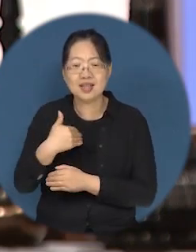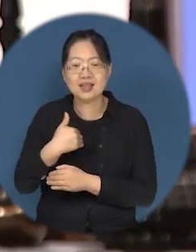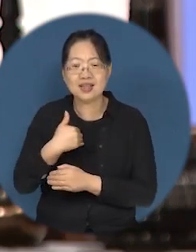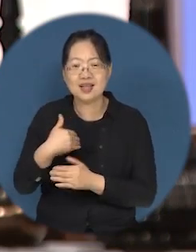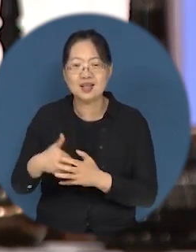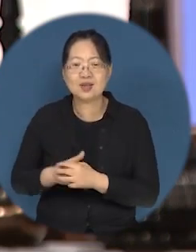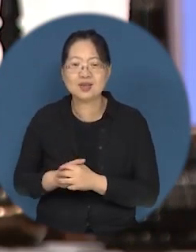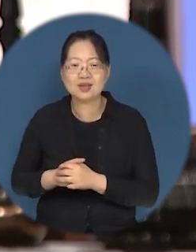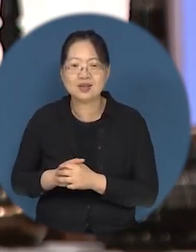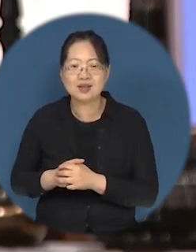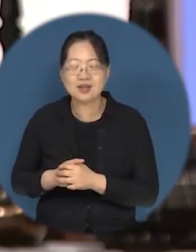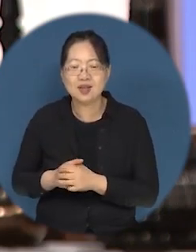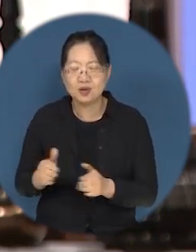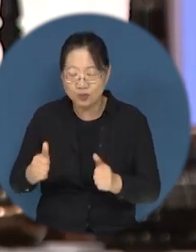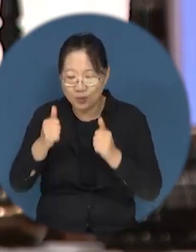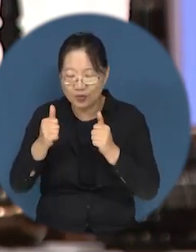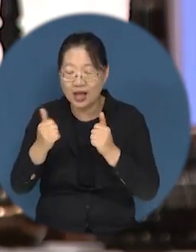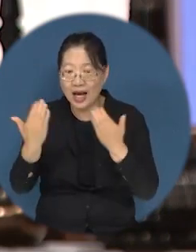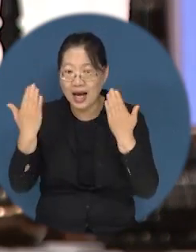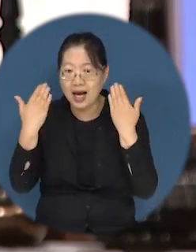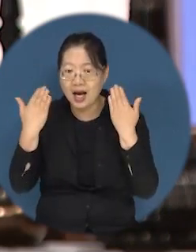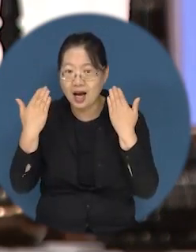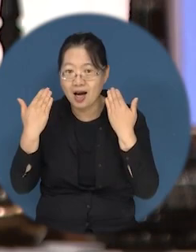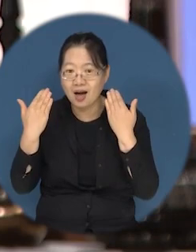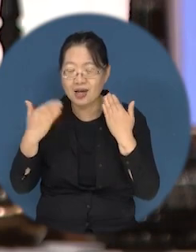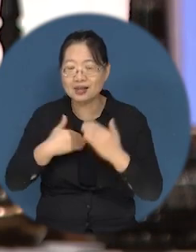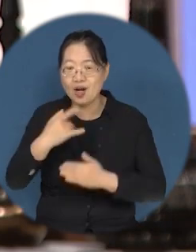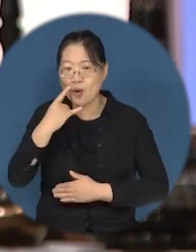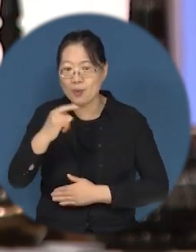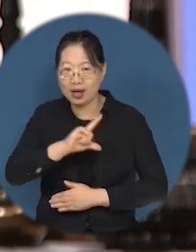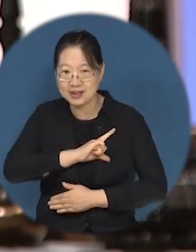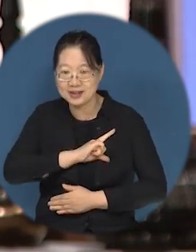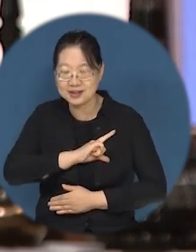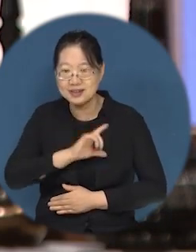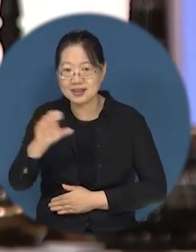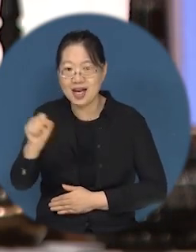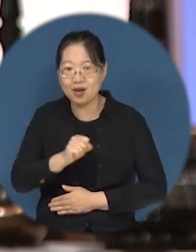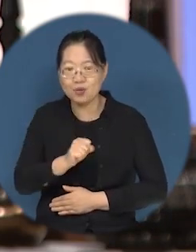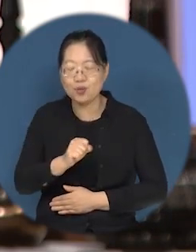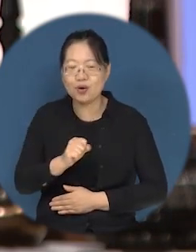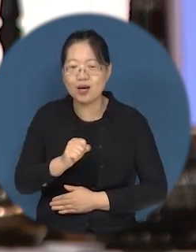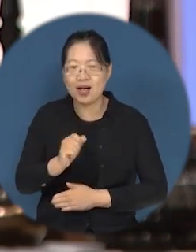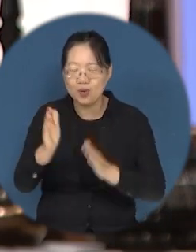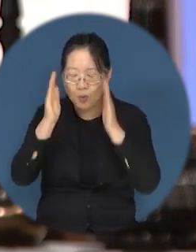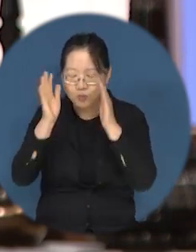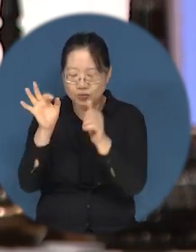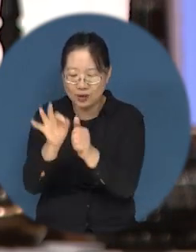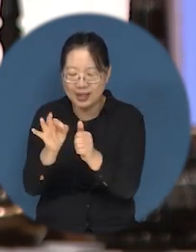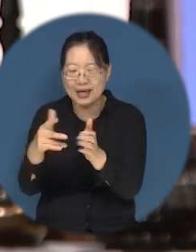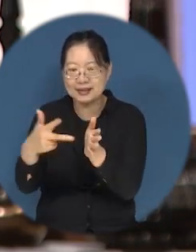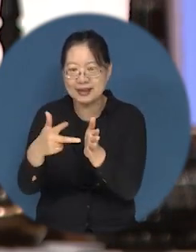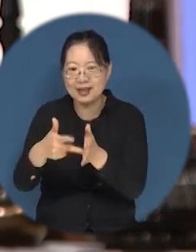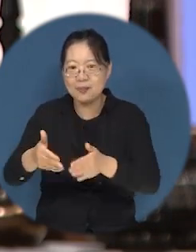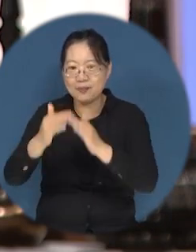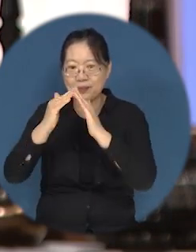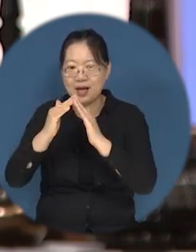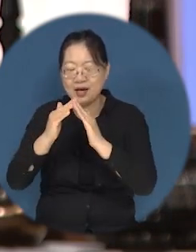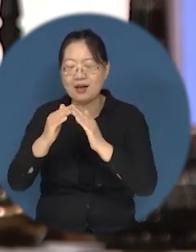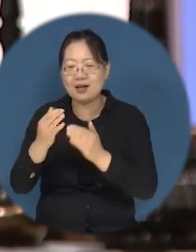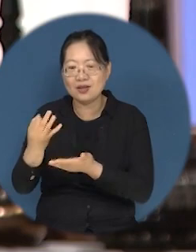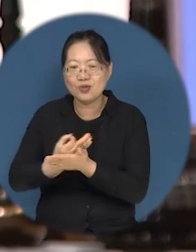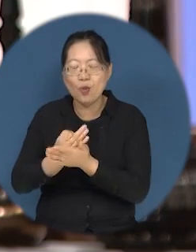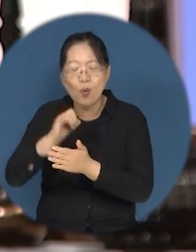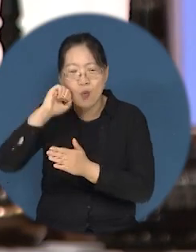이제 그 모교에 제 어머니 이름으로 이제 그 장학재단을 하나 만들어가지고 이제 좀